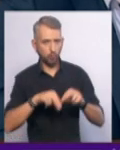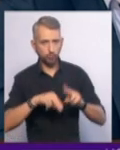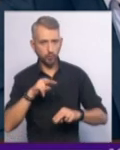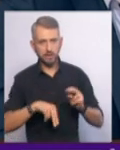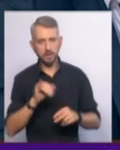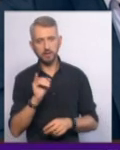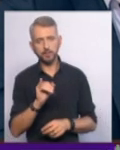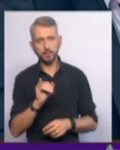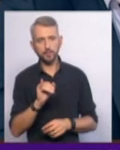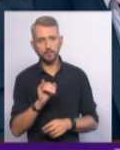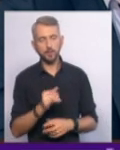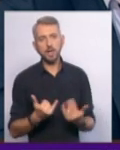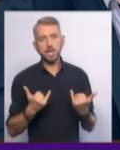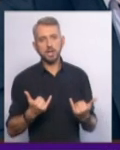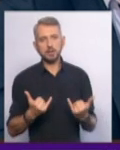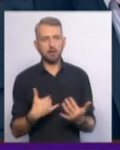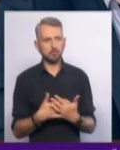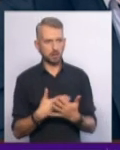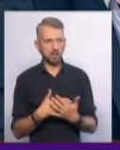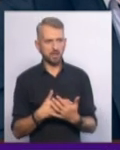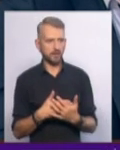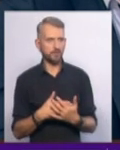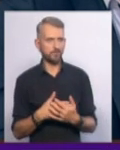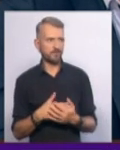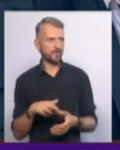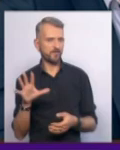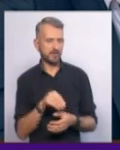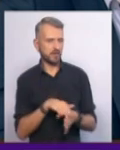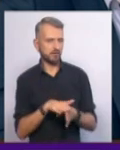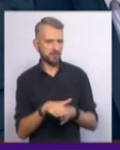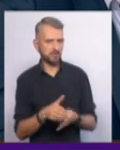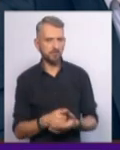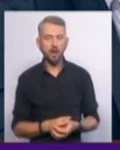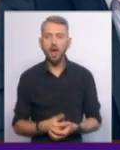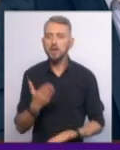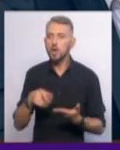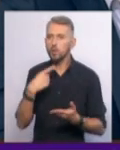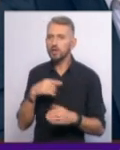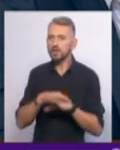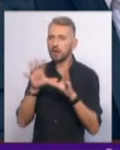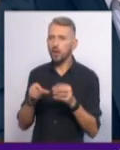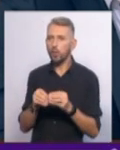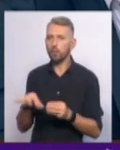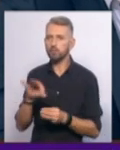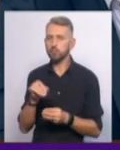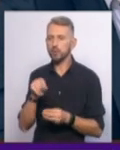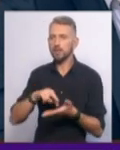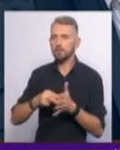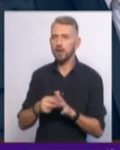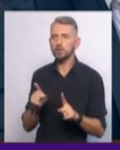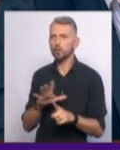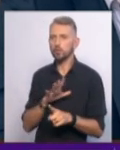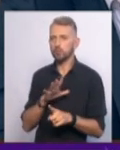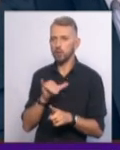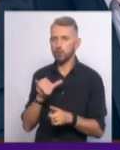І зараз вже, здається, всі вони реалізовані. Угу. А якщо говорити загалом про ті плани, які були